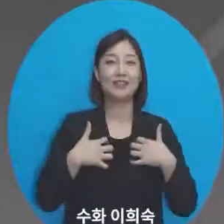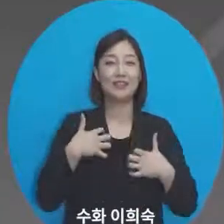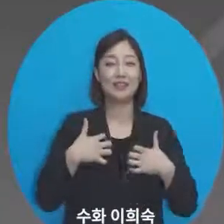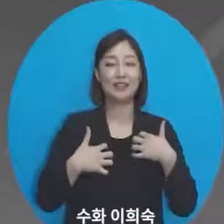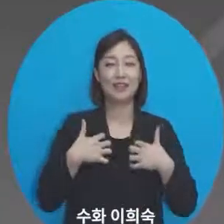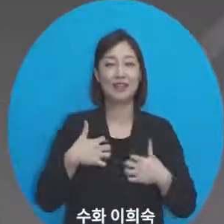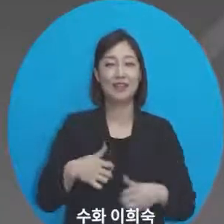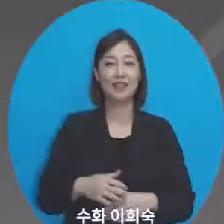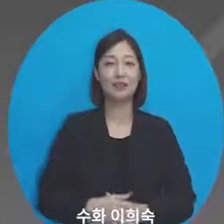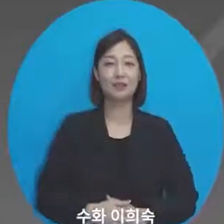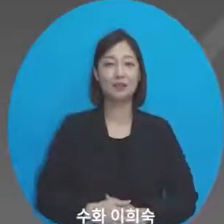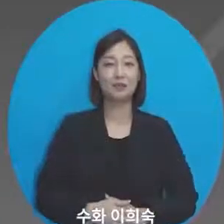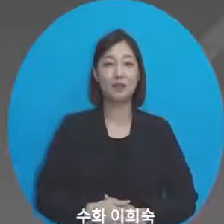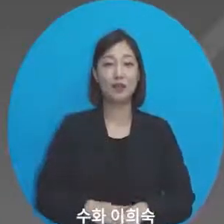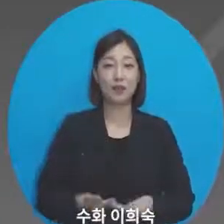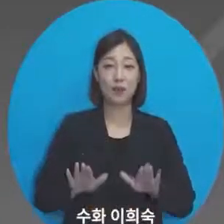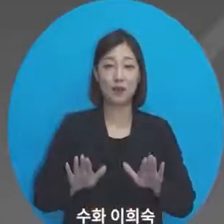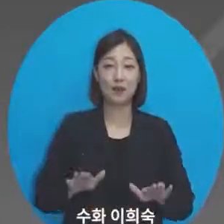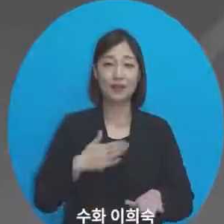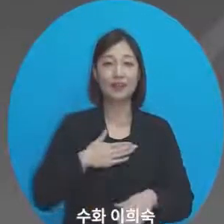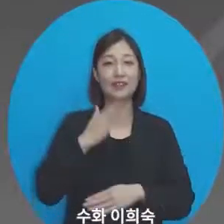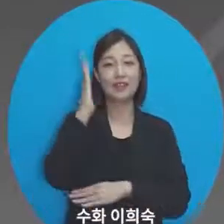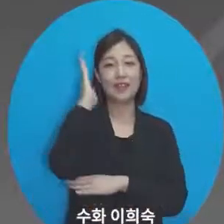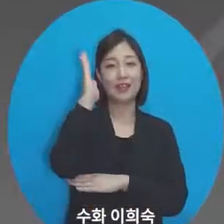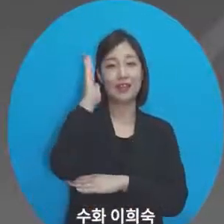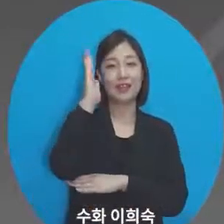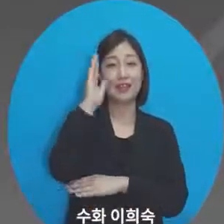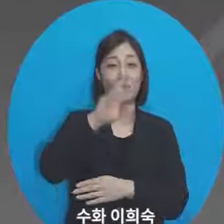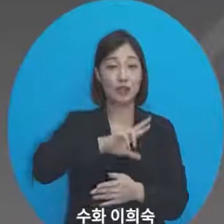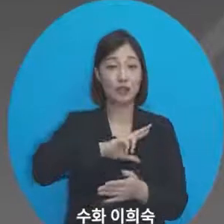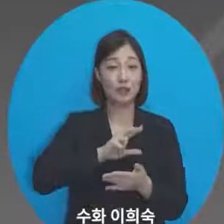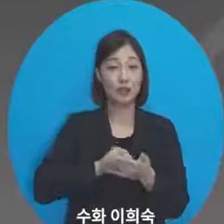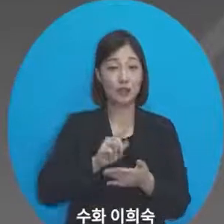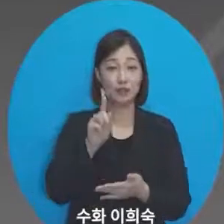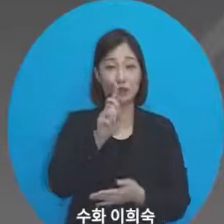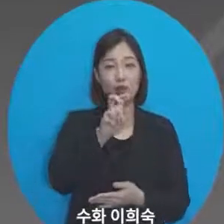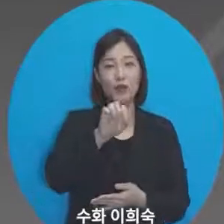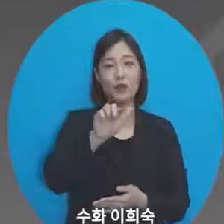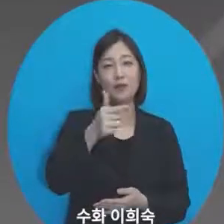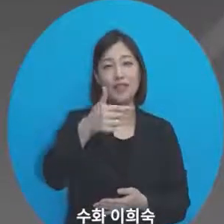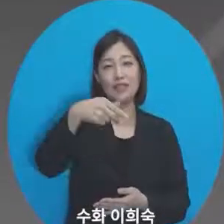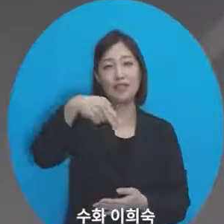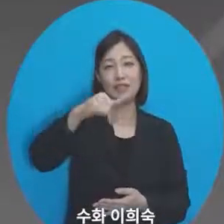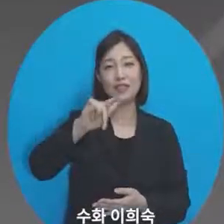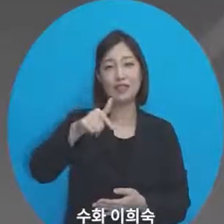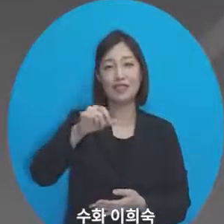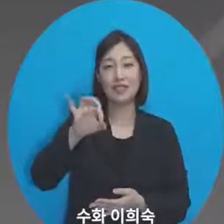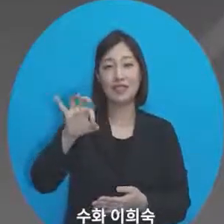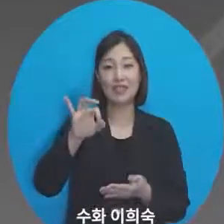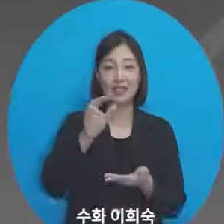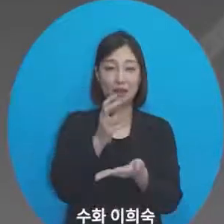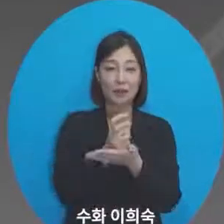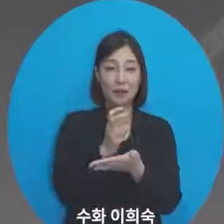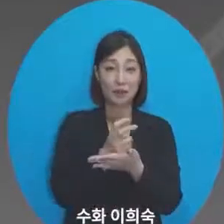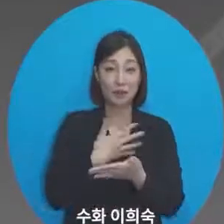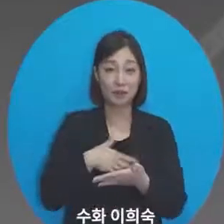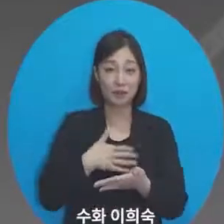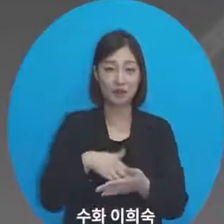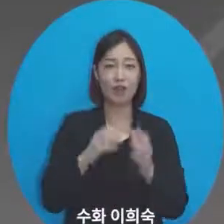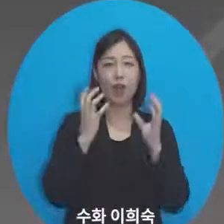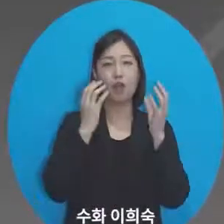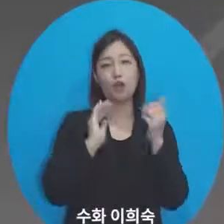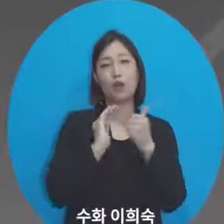반갑습니다. 오늘 제가 말씀드릴 내용은 민식이법으로 잘 알려지게 되었죠.